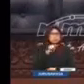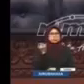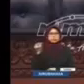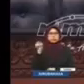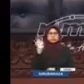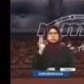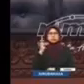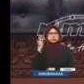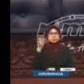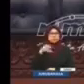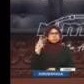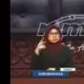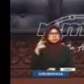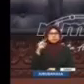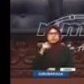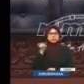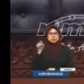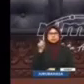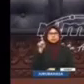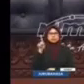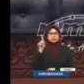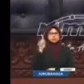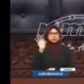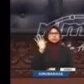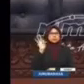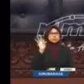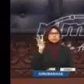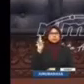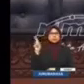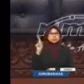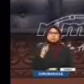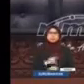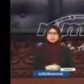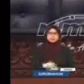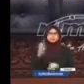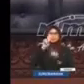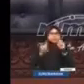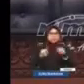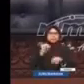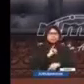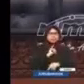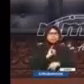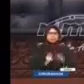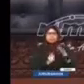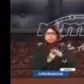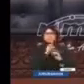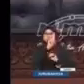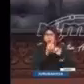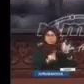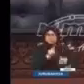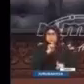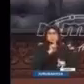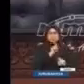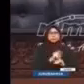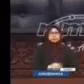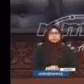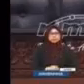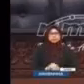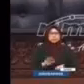sehingga 17 Desember 1971 persoalan yang saya ingin bangkitkan dari